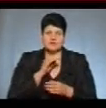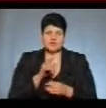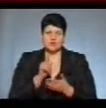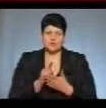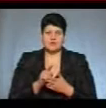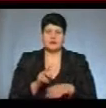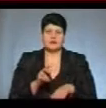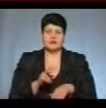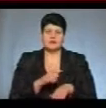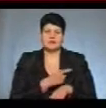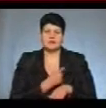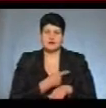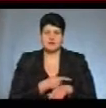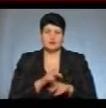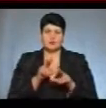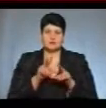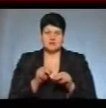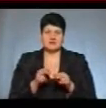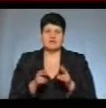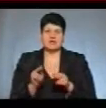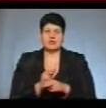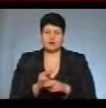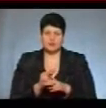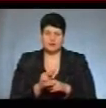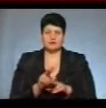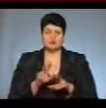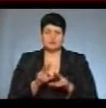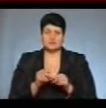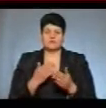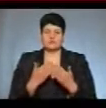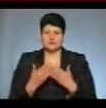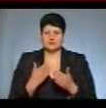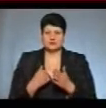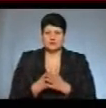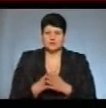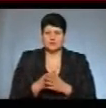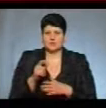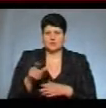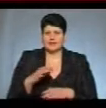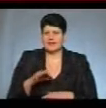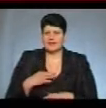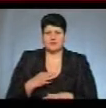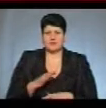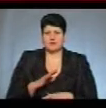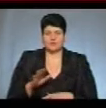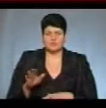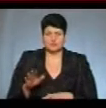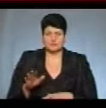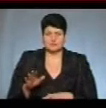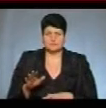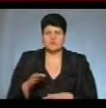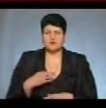давав клятву лікувати, лікар давав відноситися до пацієнта не так байдуже. Байдужість